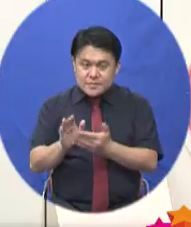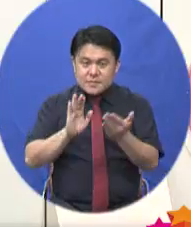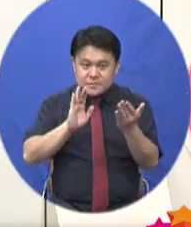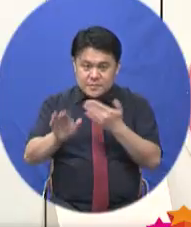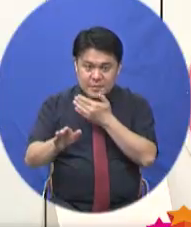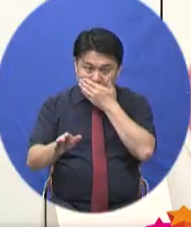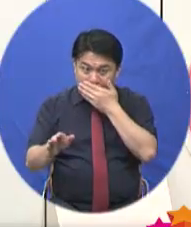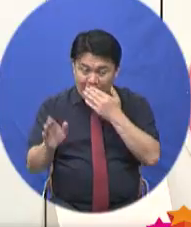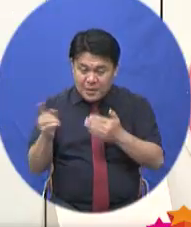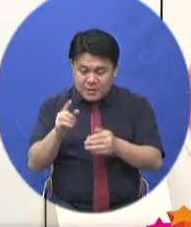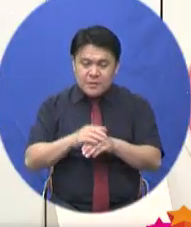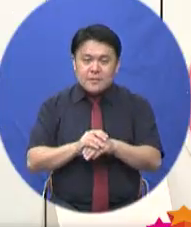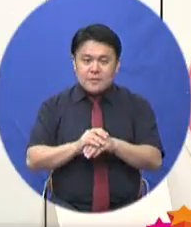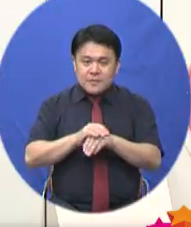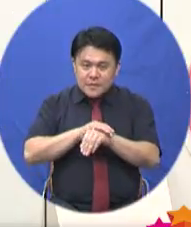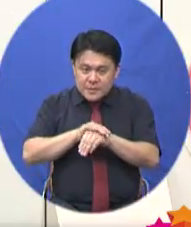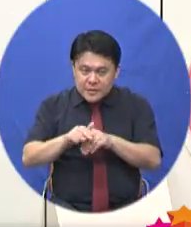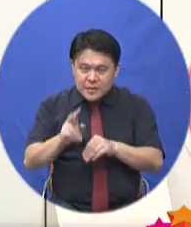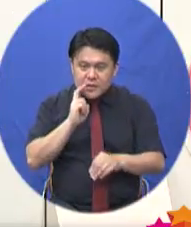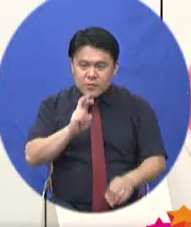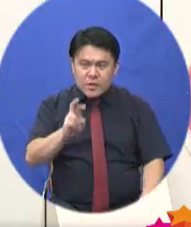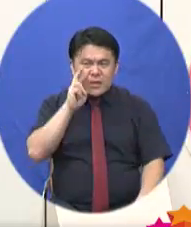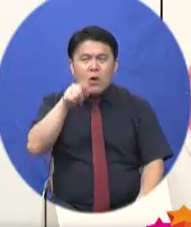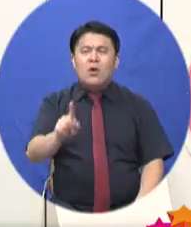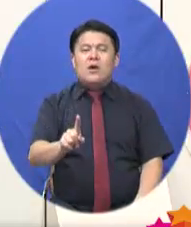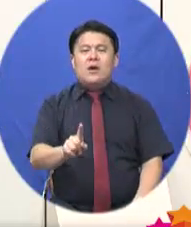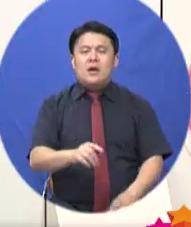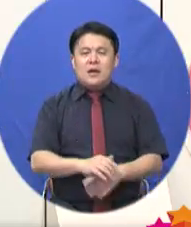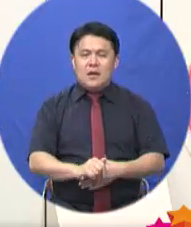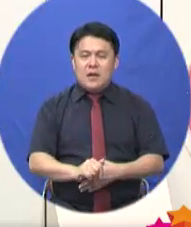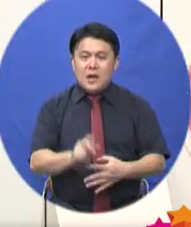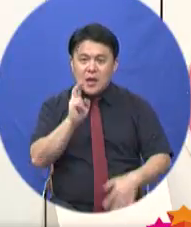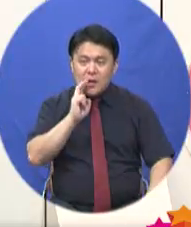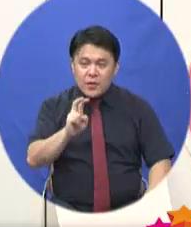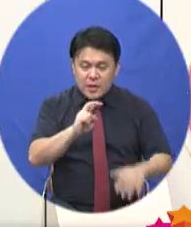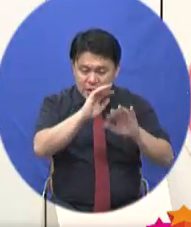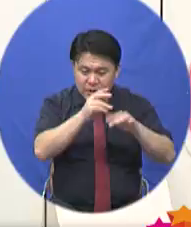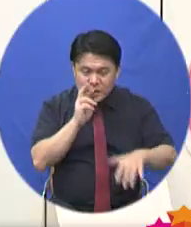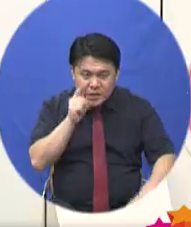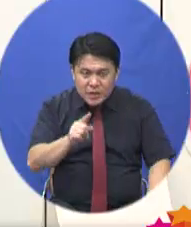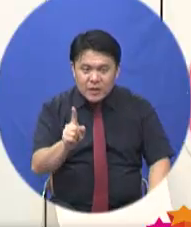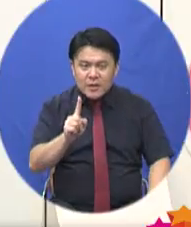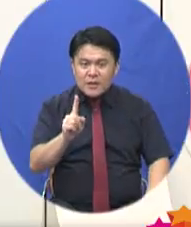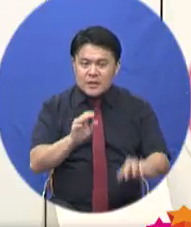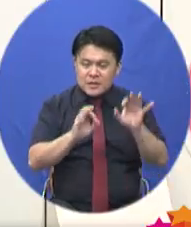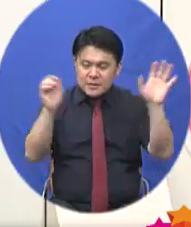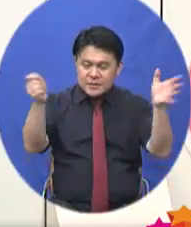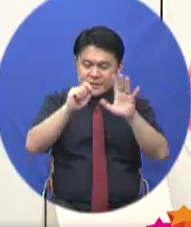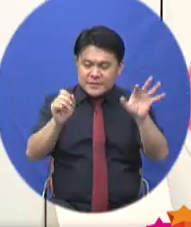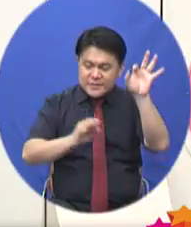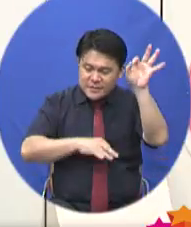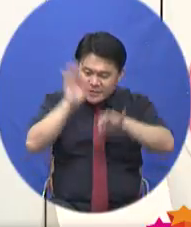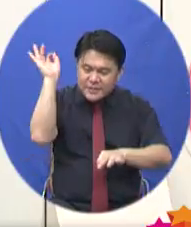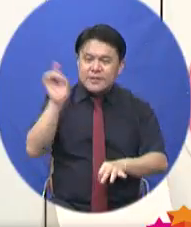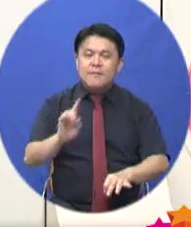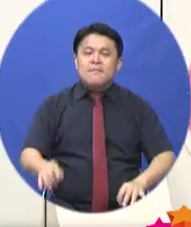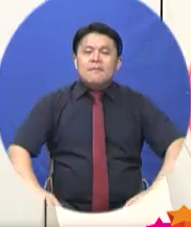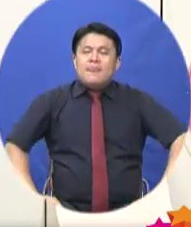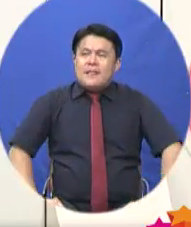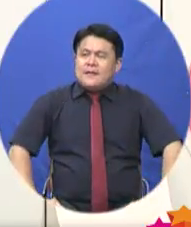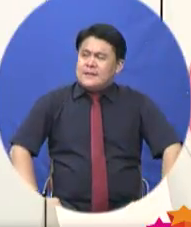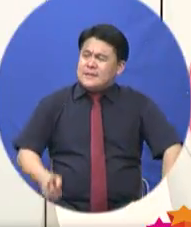끝에 가서 잘 나가다가 음악이 나면. 틀리든가, 네네. 노래가 틀리든가, 예. 뭐가 지휘자가 잘못했다든가.